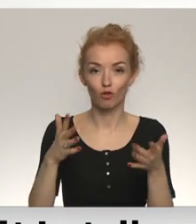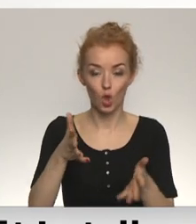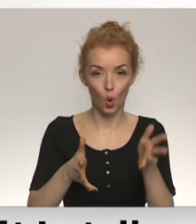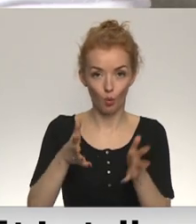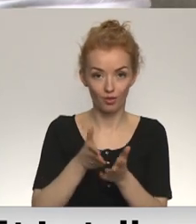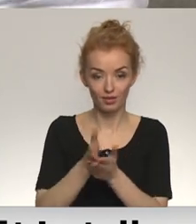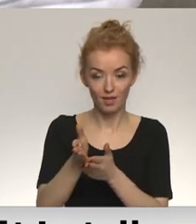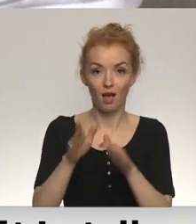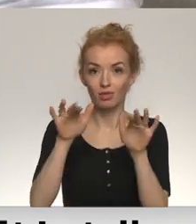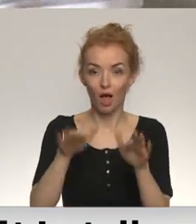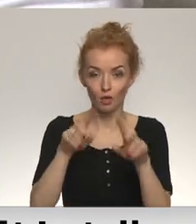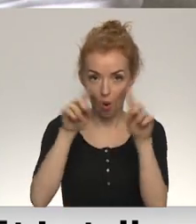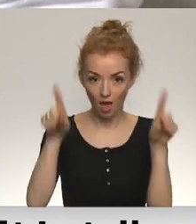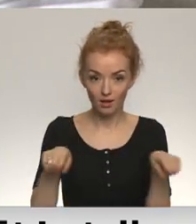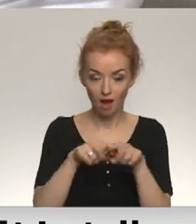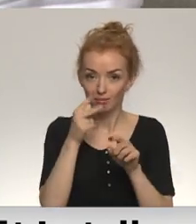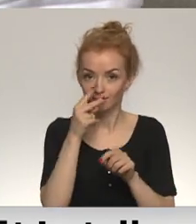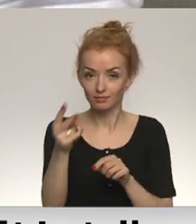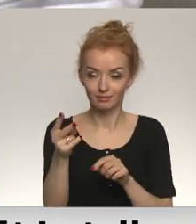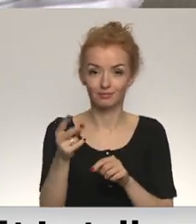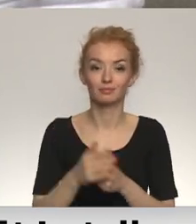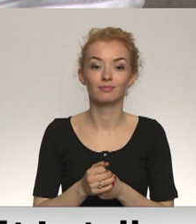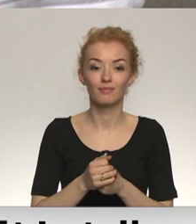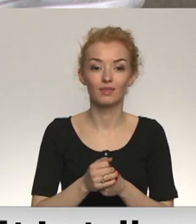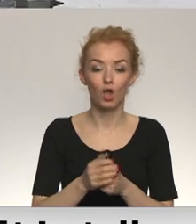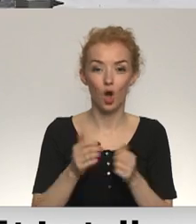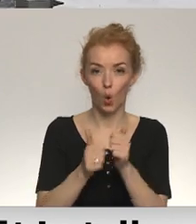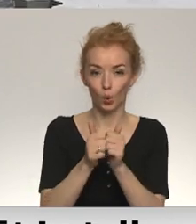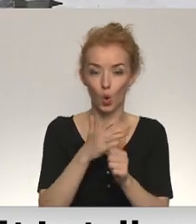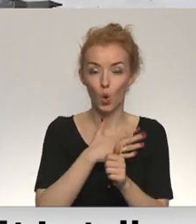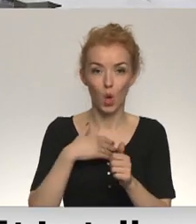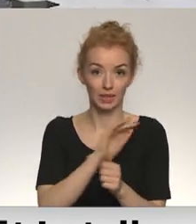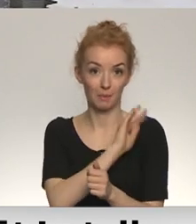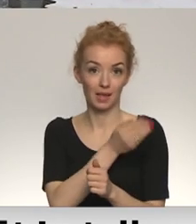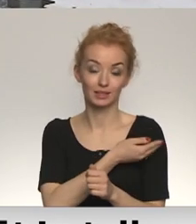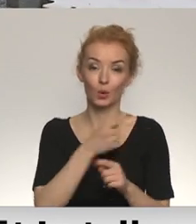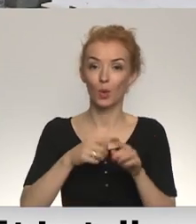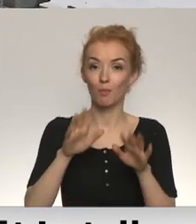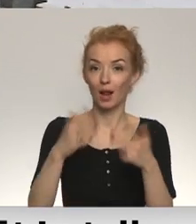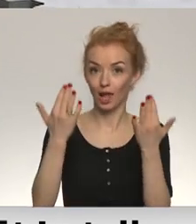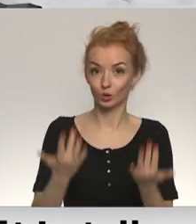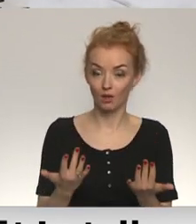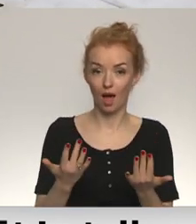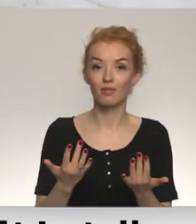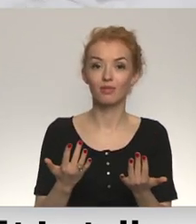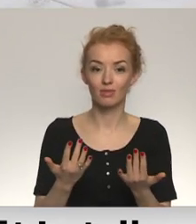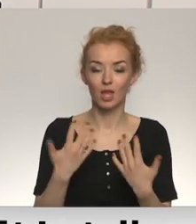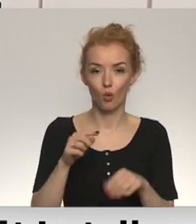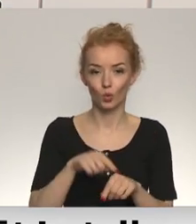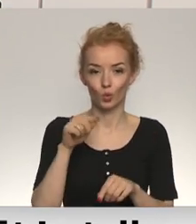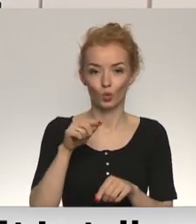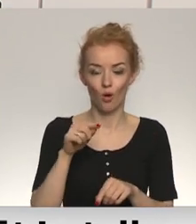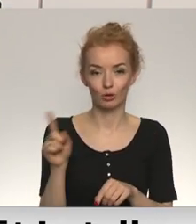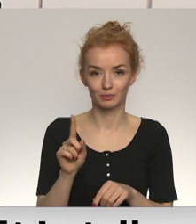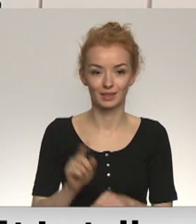datora ekrāns nekā pats robots, saka Artūrs. Konkurence ir ļoti spēcīga un par konkursa rezultātiem veidojas nojausma.